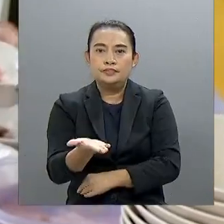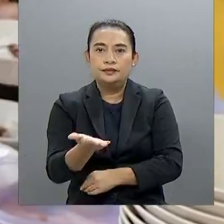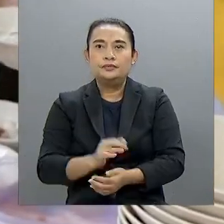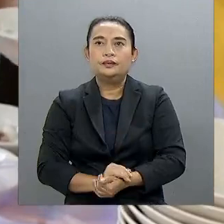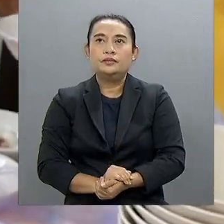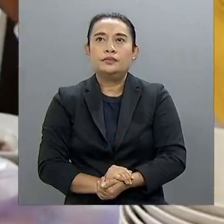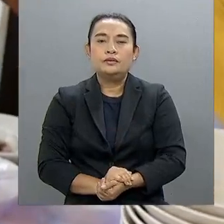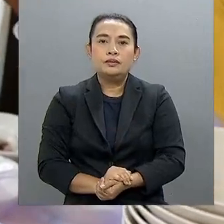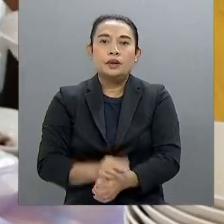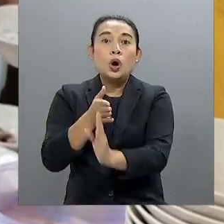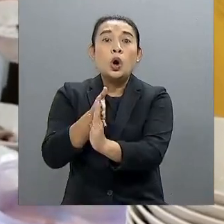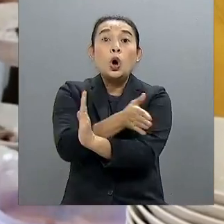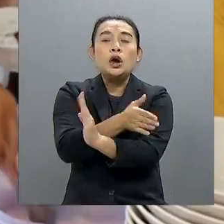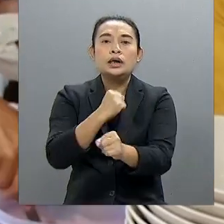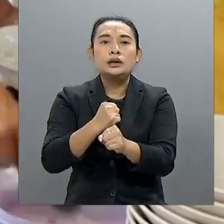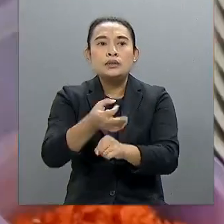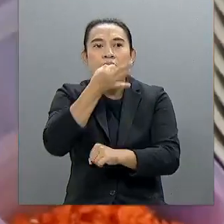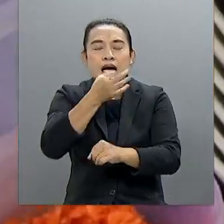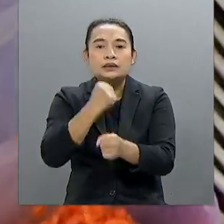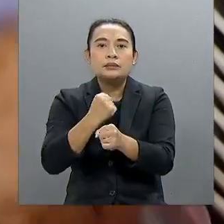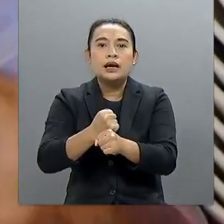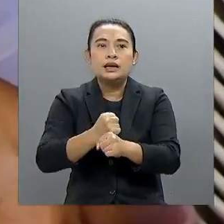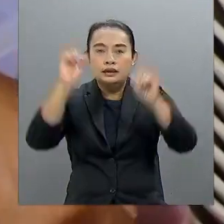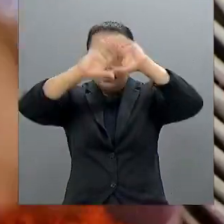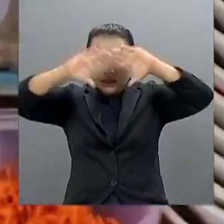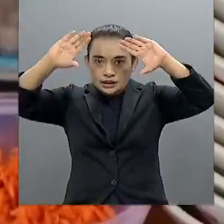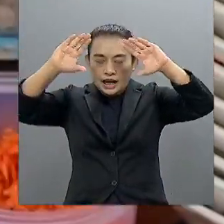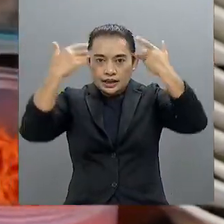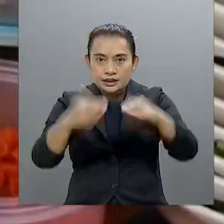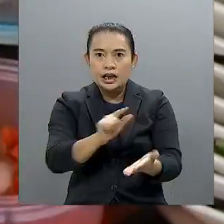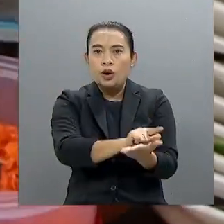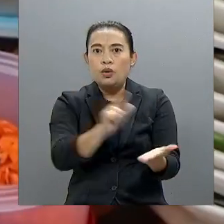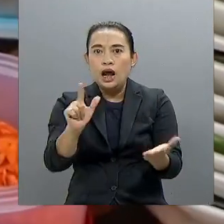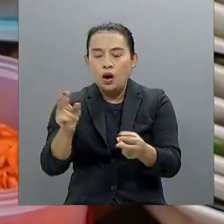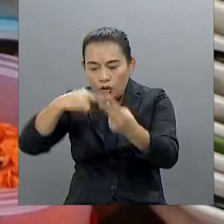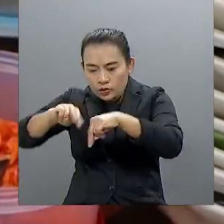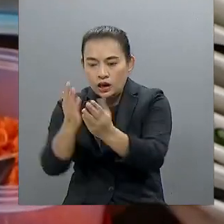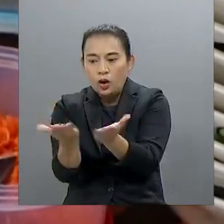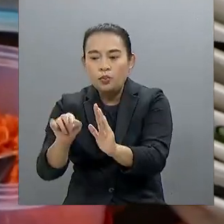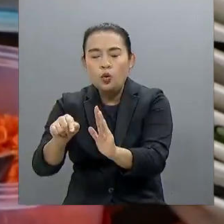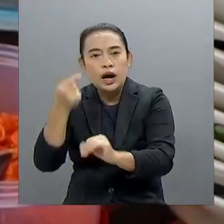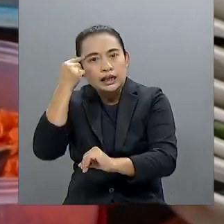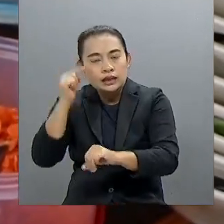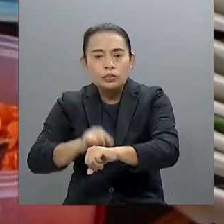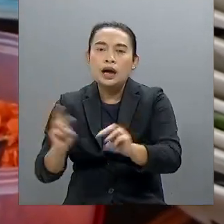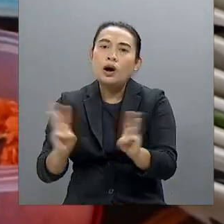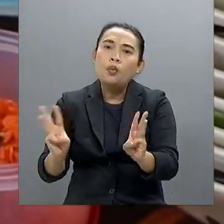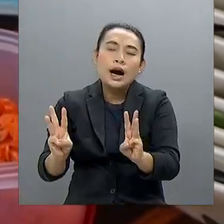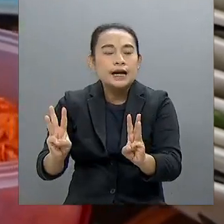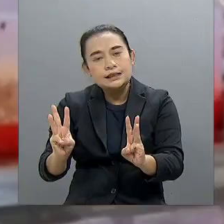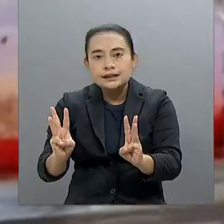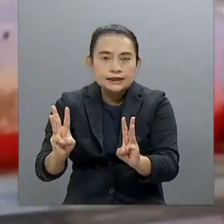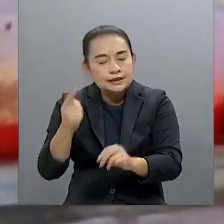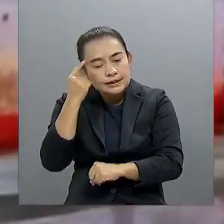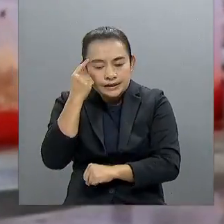ประกอบอาชีพ debatingแต่ลาออกจากงานมาดูแลครอบครัวถามไมมเวลาวางมากขึ้นและสิ่วต